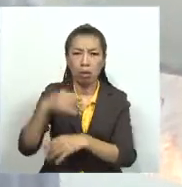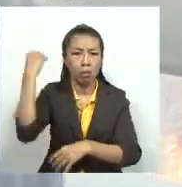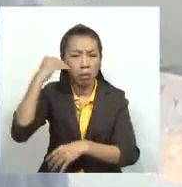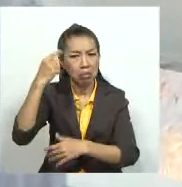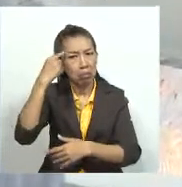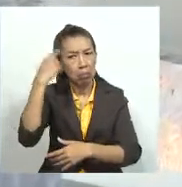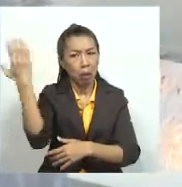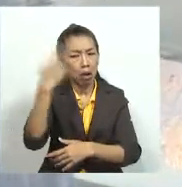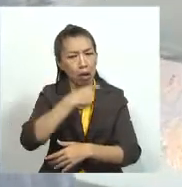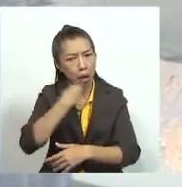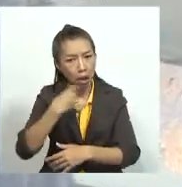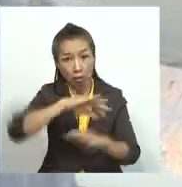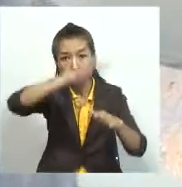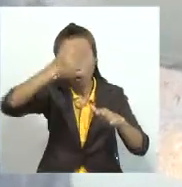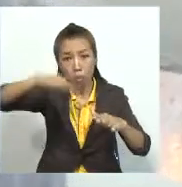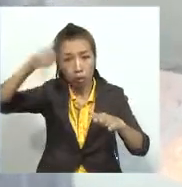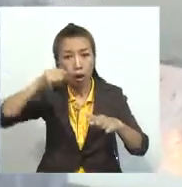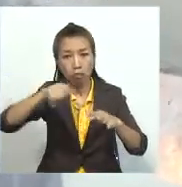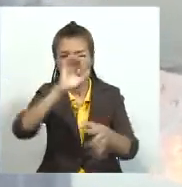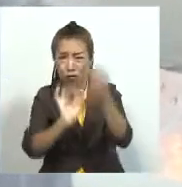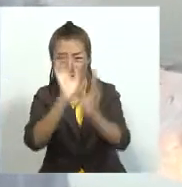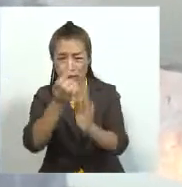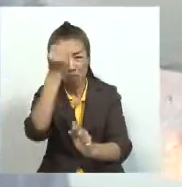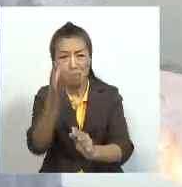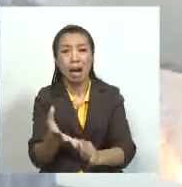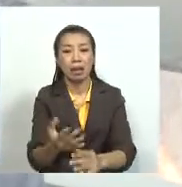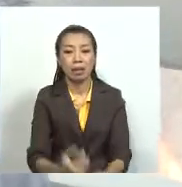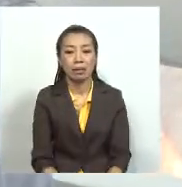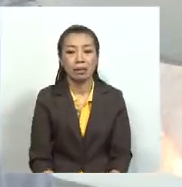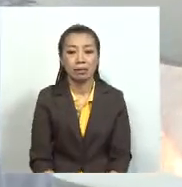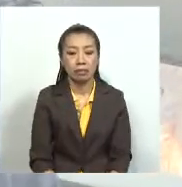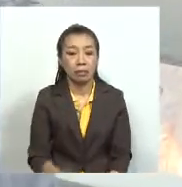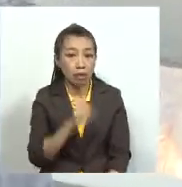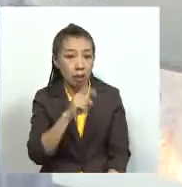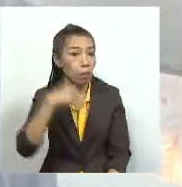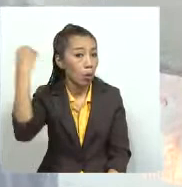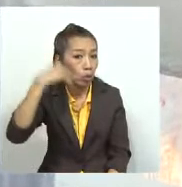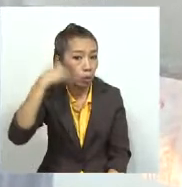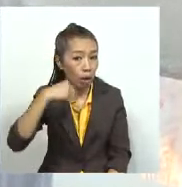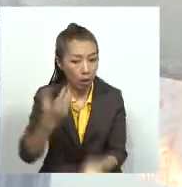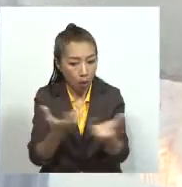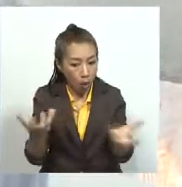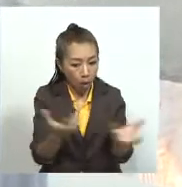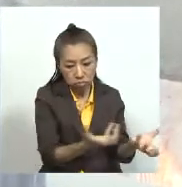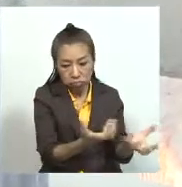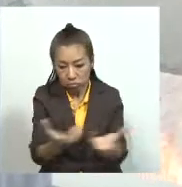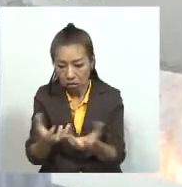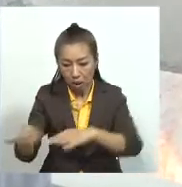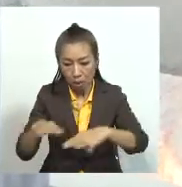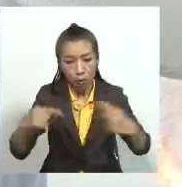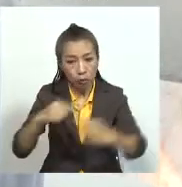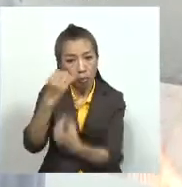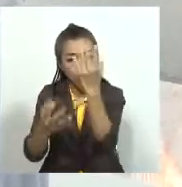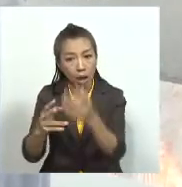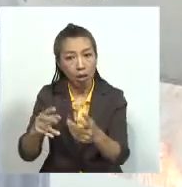แล้งหรือว่ามีคนเผาเยอะครับกว่าทุกปีครับ อย่างในแต่ละวันเราต้องเตรียมอุปกรณ์กันเข้ามาเพื่อที่จะเข้า